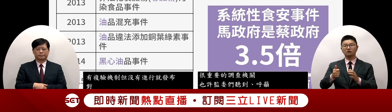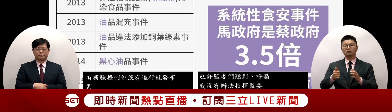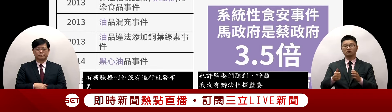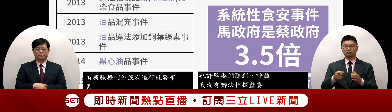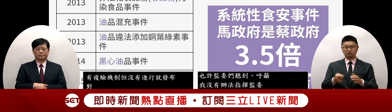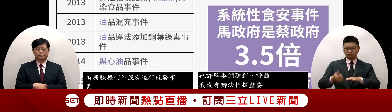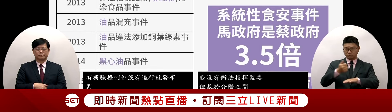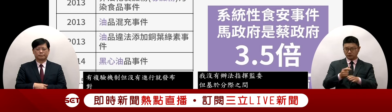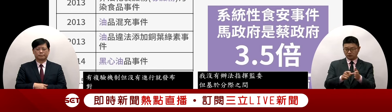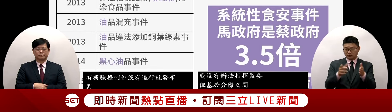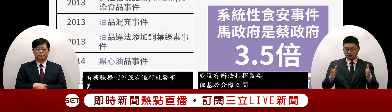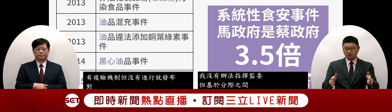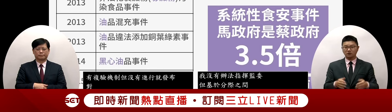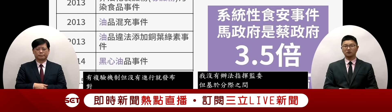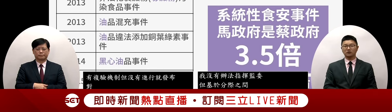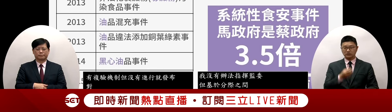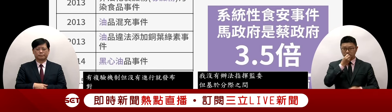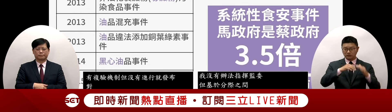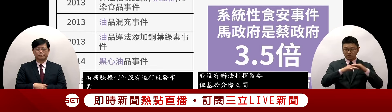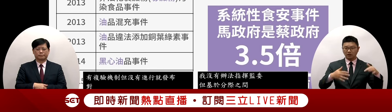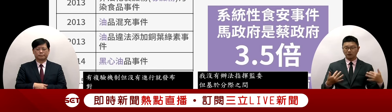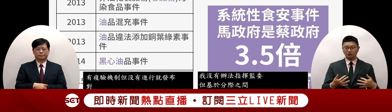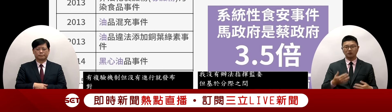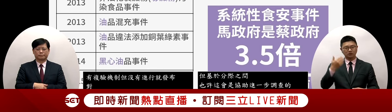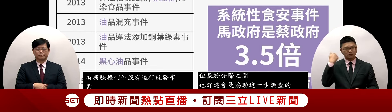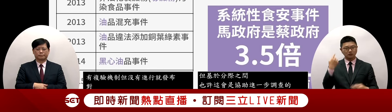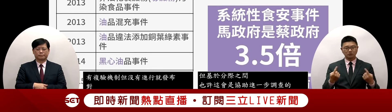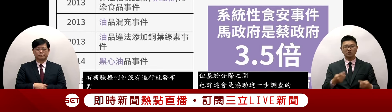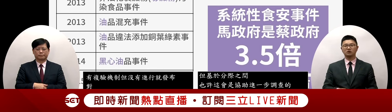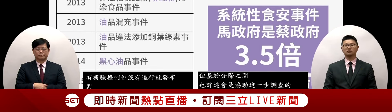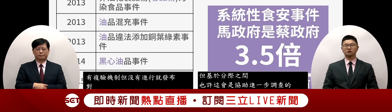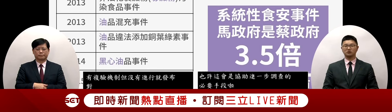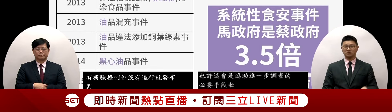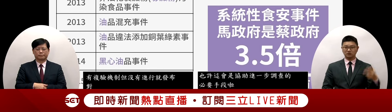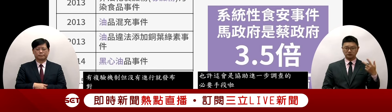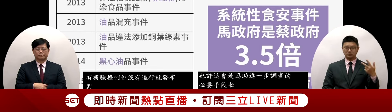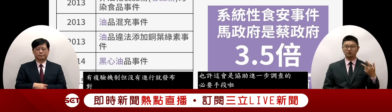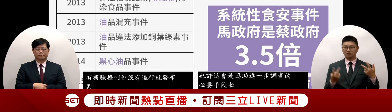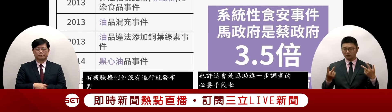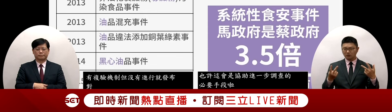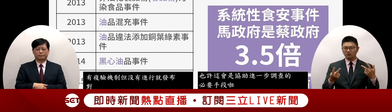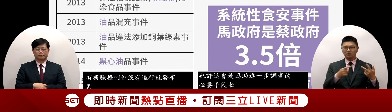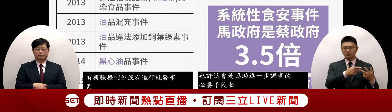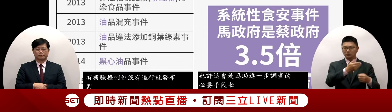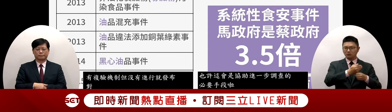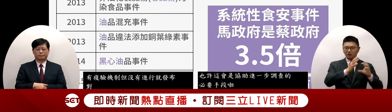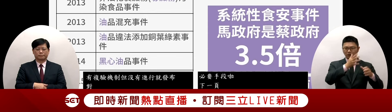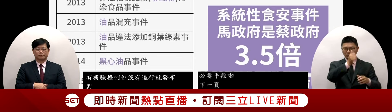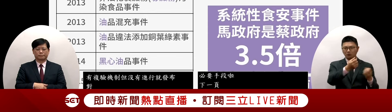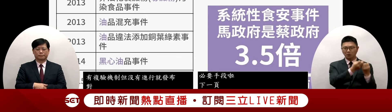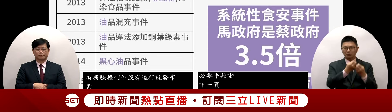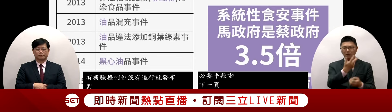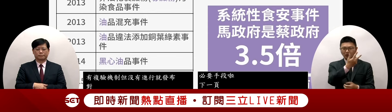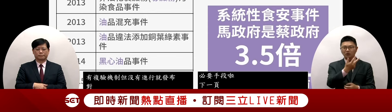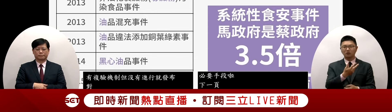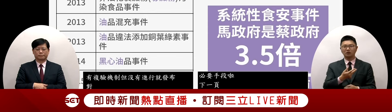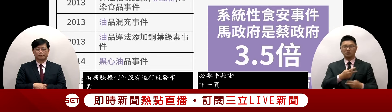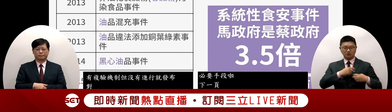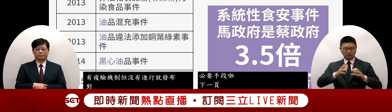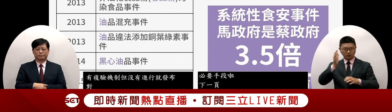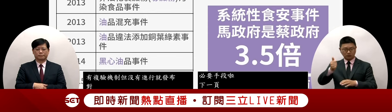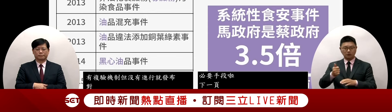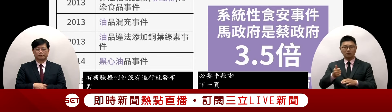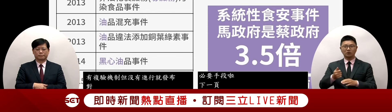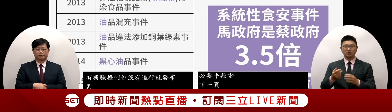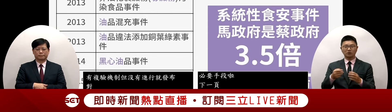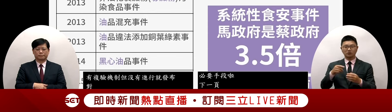件，我那天分享了7比2，7件在马英九任内，我们任内有2件，我们